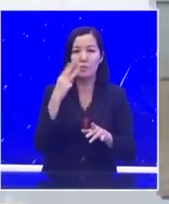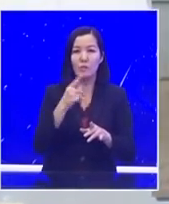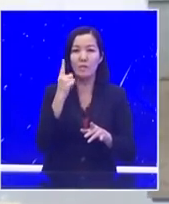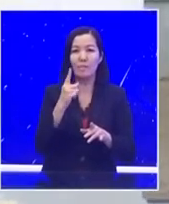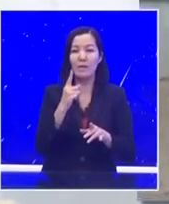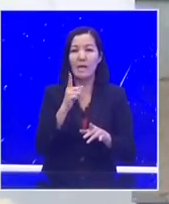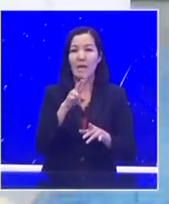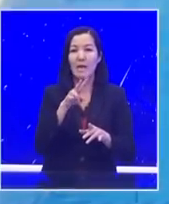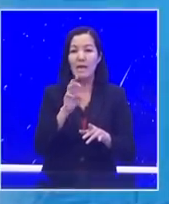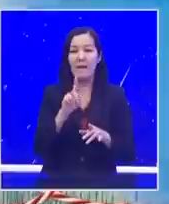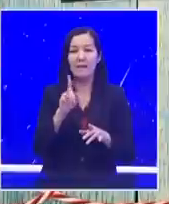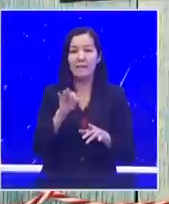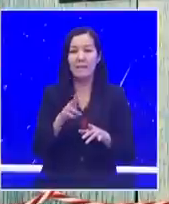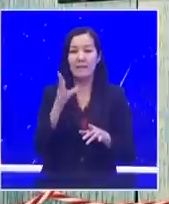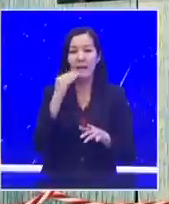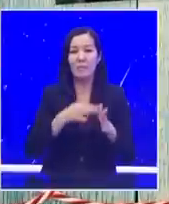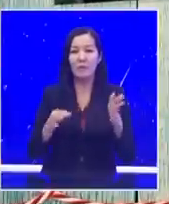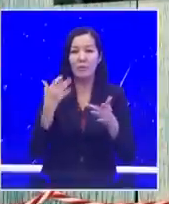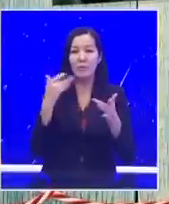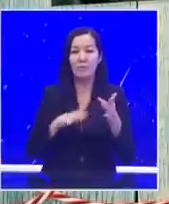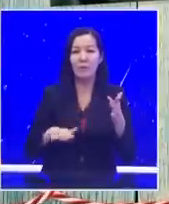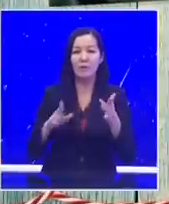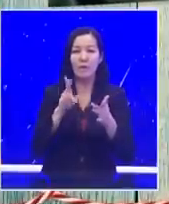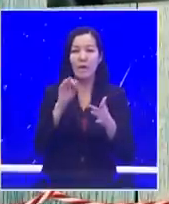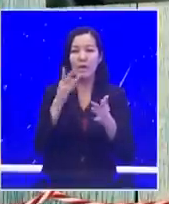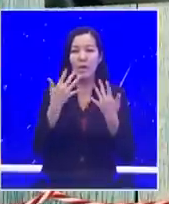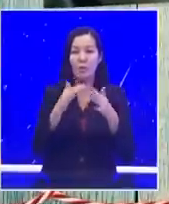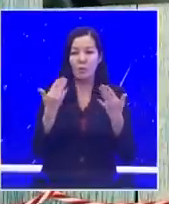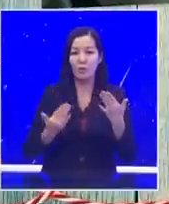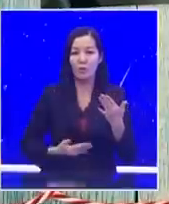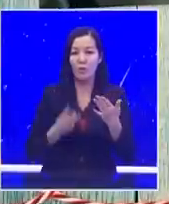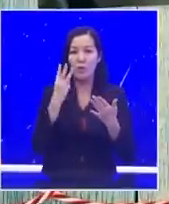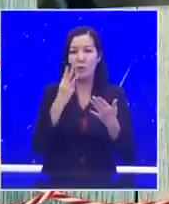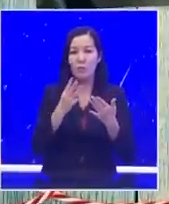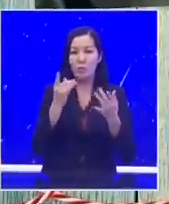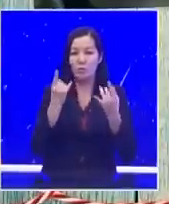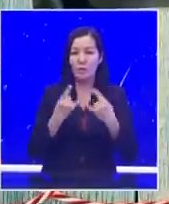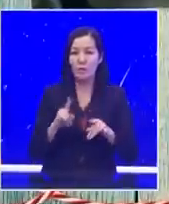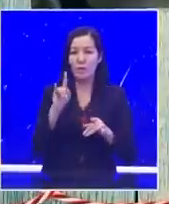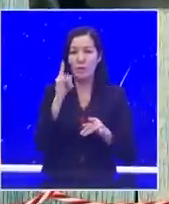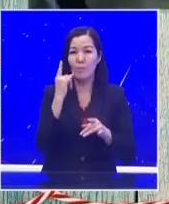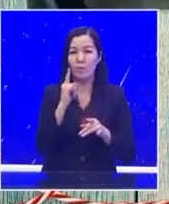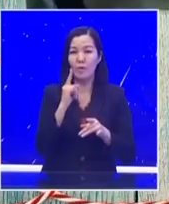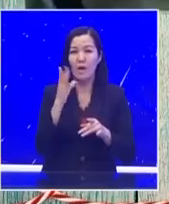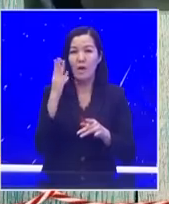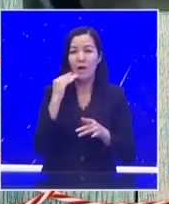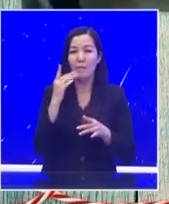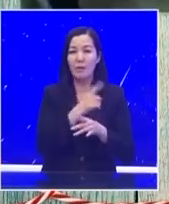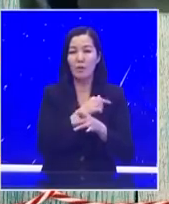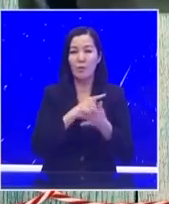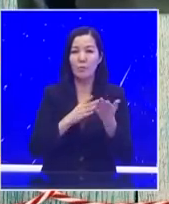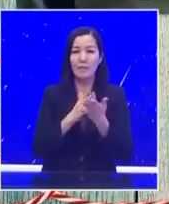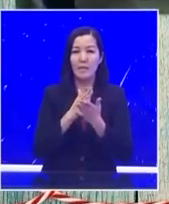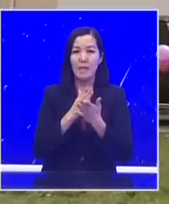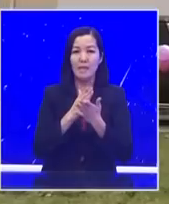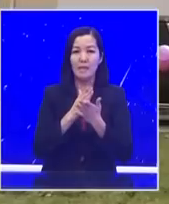Ләззат Қаланова, Алматы облысы Жамбыл ауданы Қарғалы ауылының тұрғыны. Үшемнің анасы 11 ақпаннан бастап Алматы көпсалалы